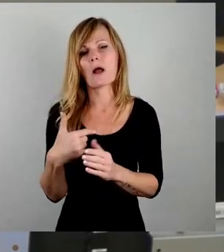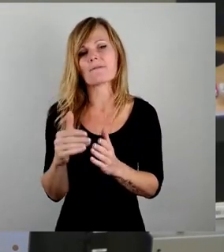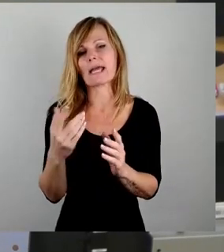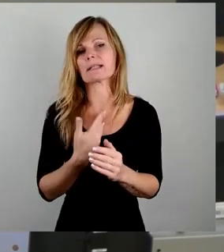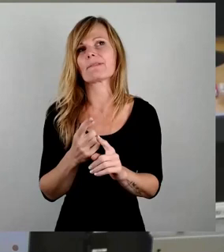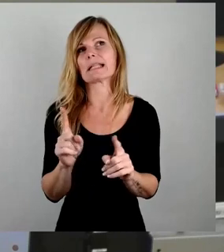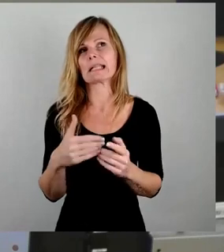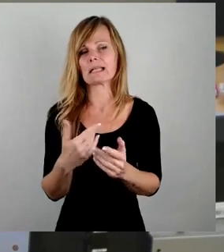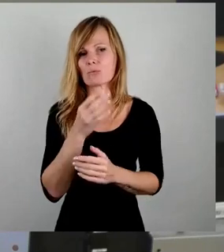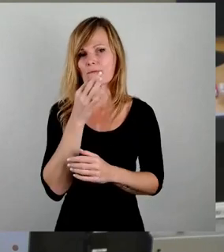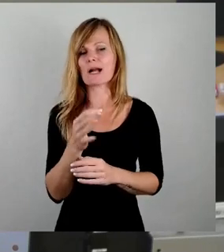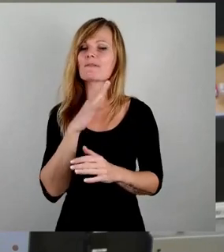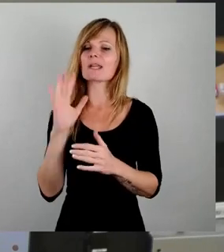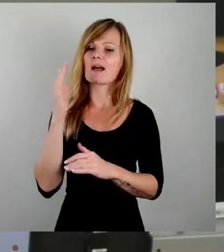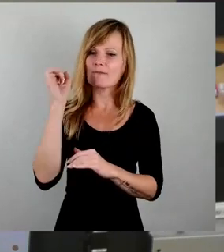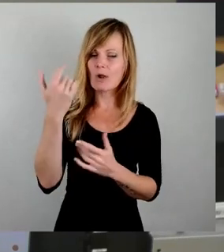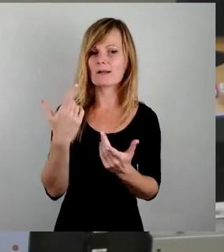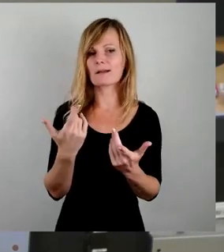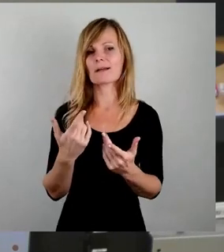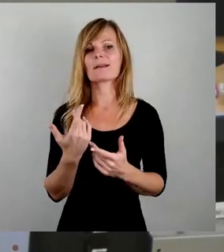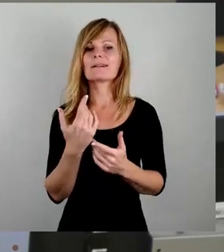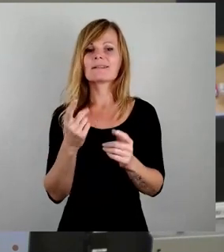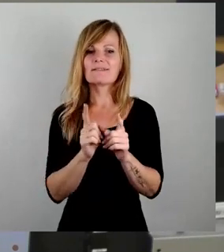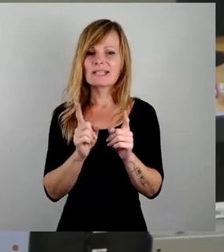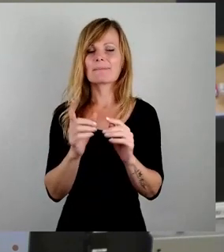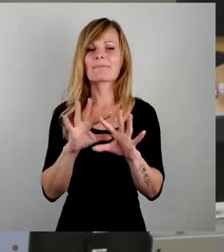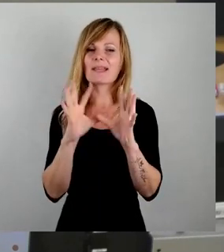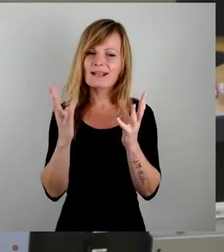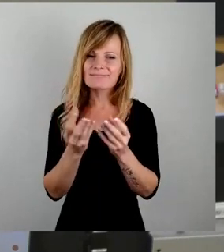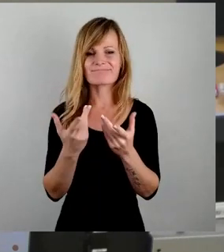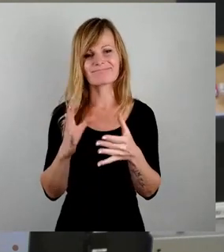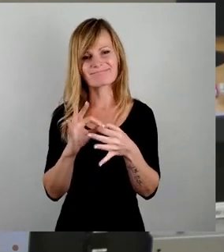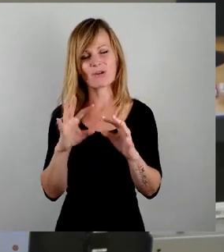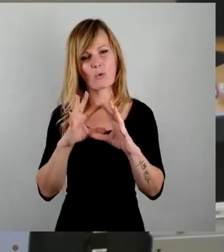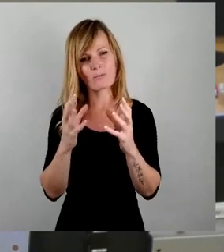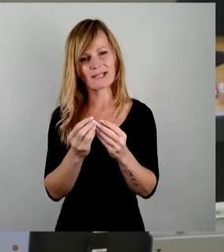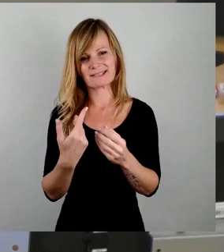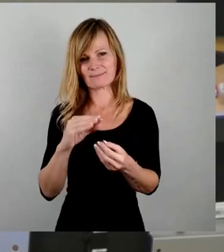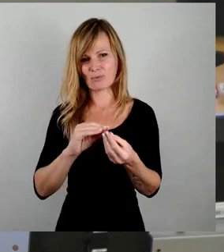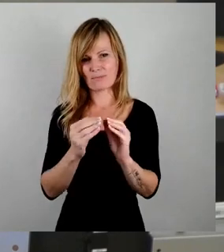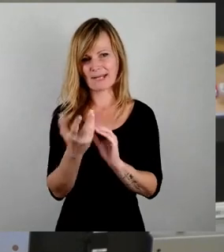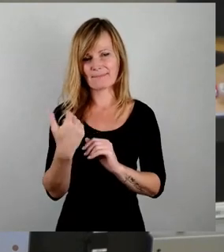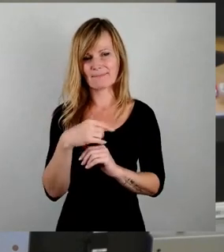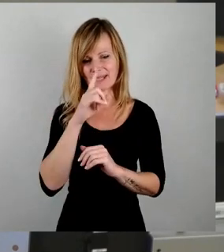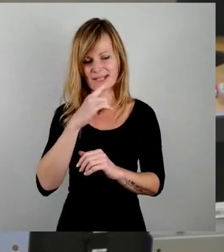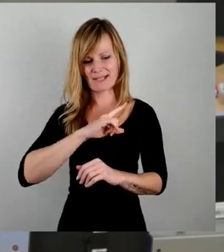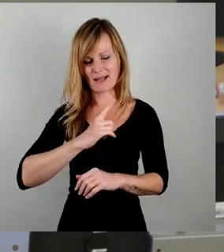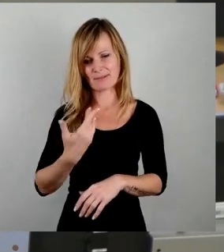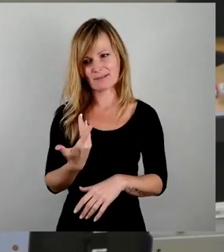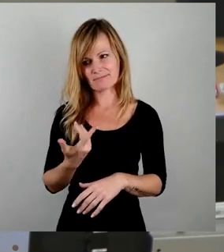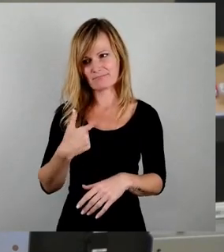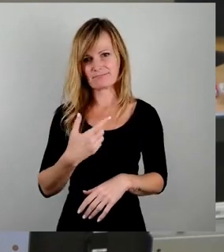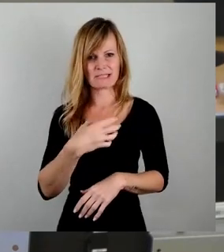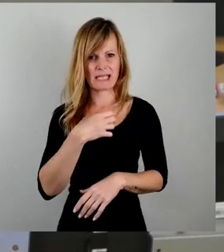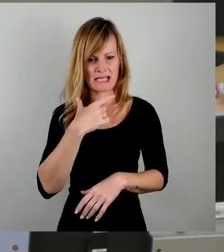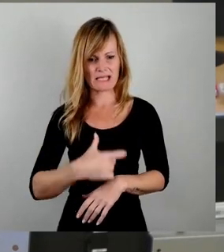von daher viel Erfolg. Bitte begreifen Sie das als ganzheitliches Problem. Und ich als Dresdner würde das gerne sehen, dass die